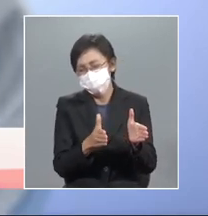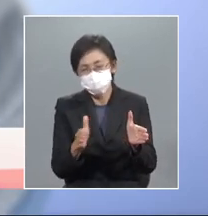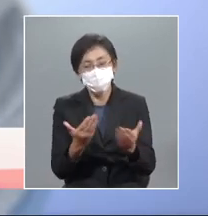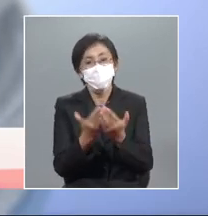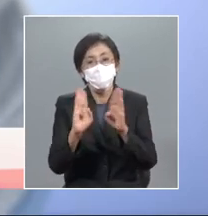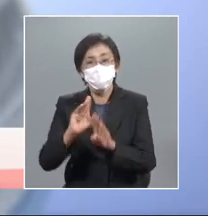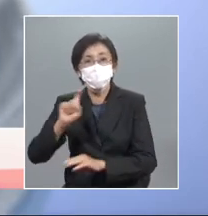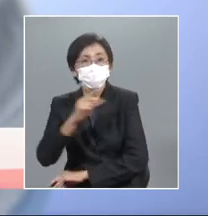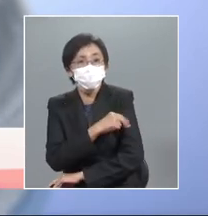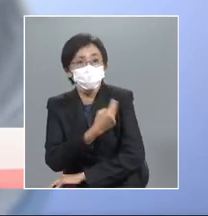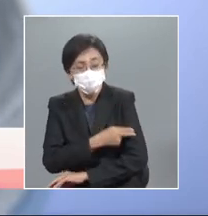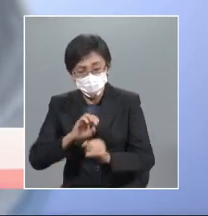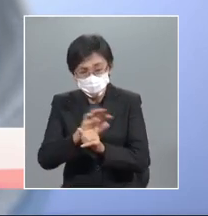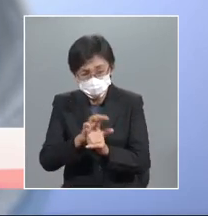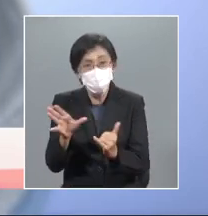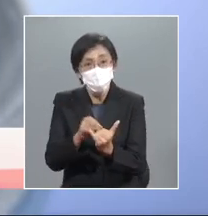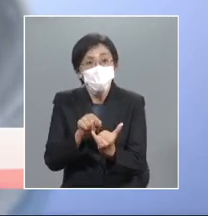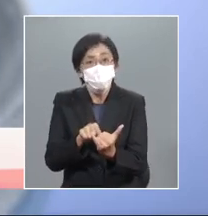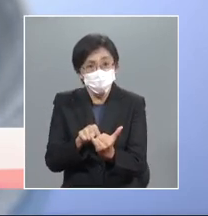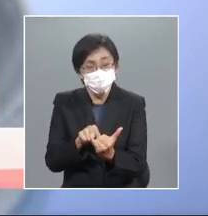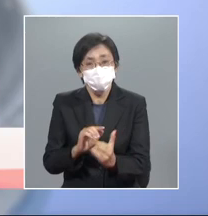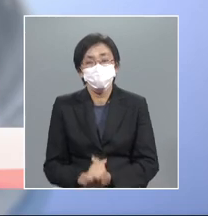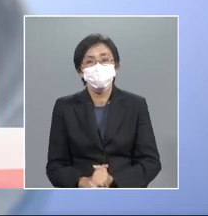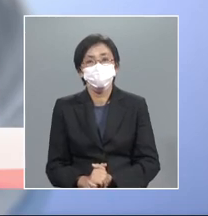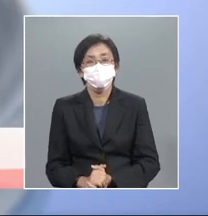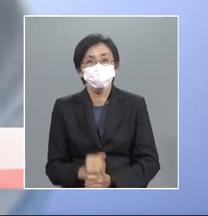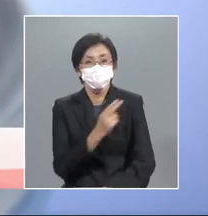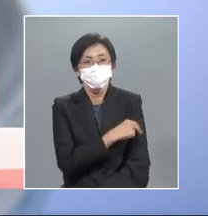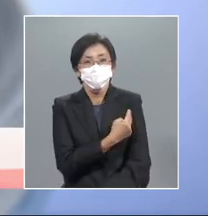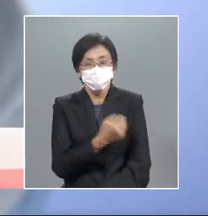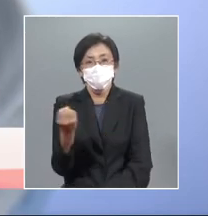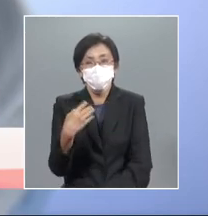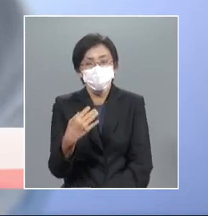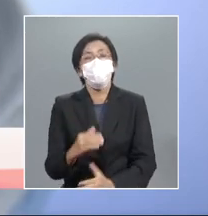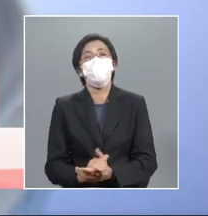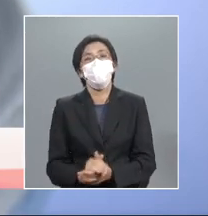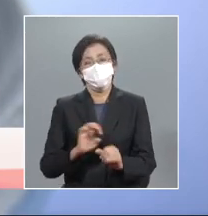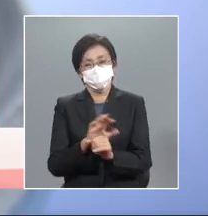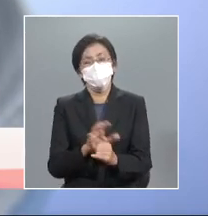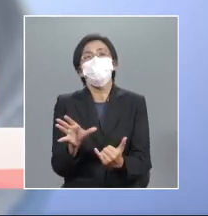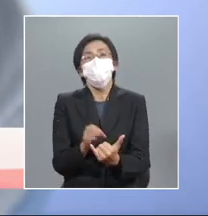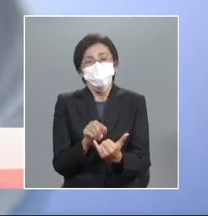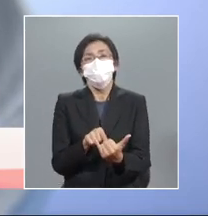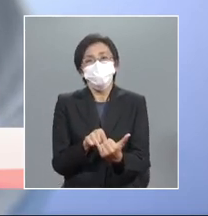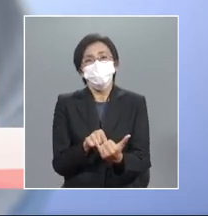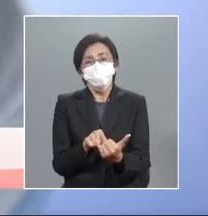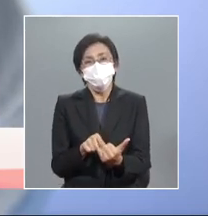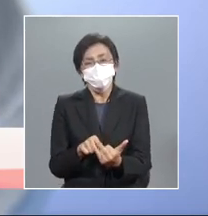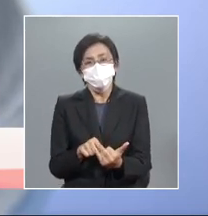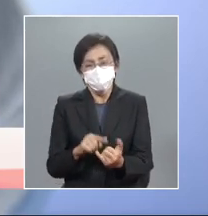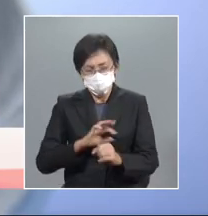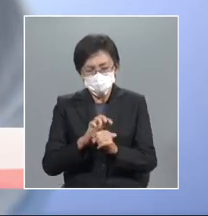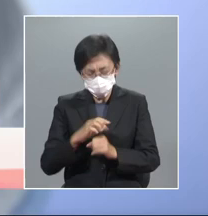ปวดถามคุณหมอว่าเชื้อมันยังอยู่ไหมคุณหมอบอกว่าฉันอยู่ถ้ากูทำกูก็เลยงง